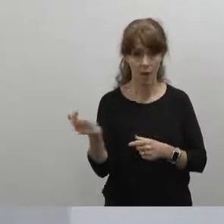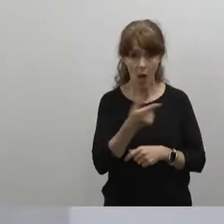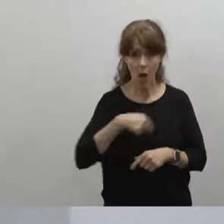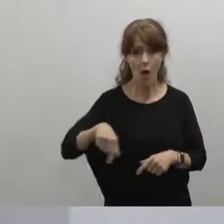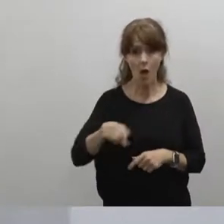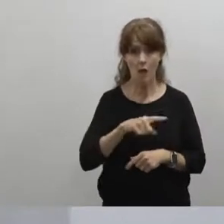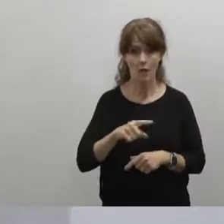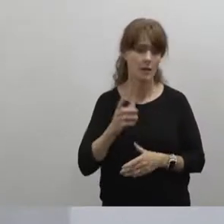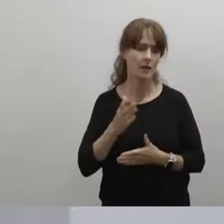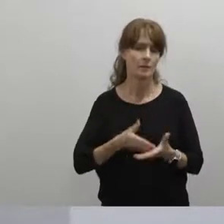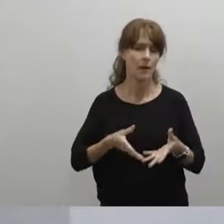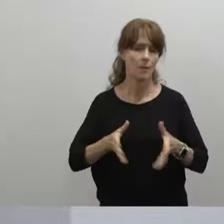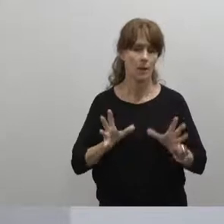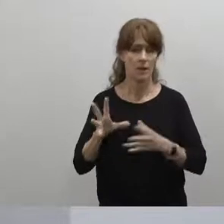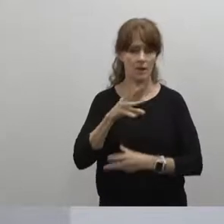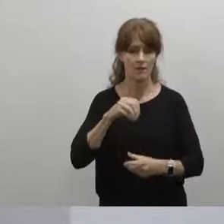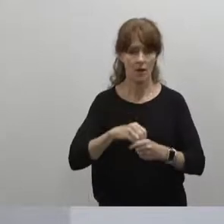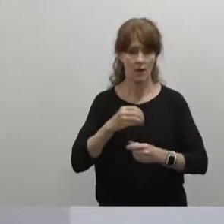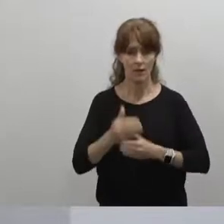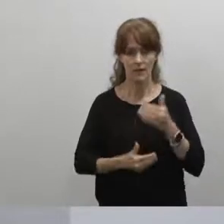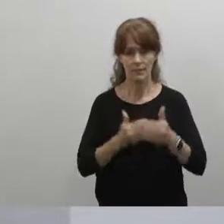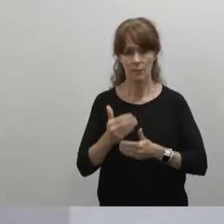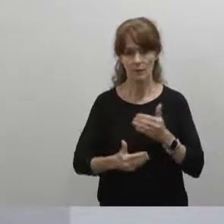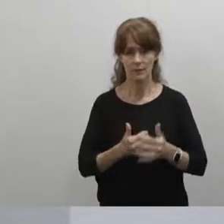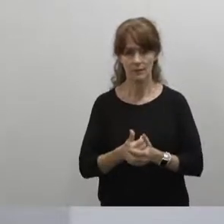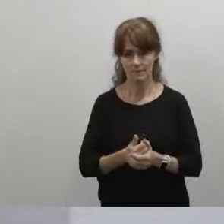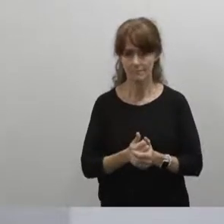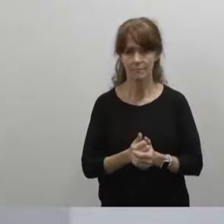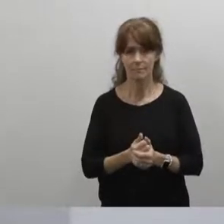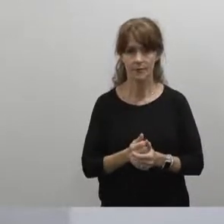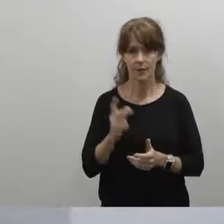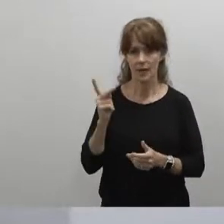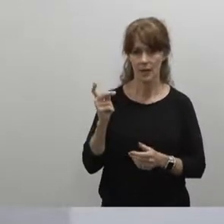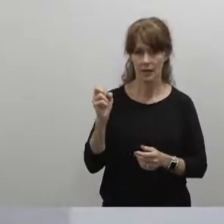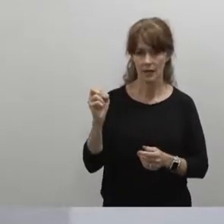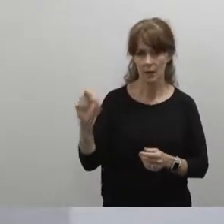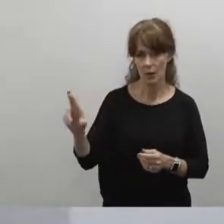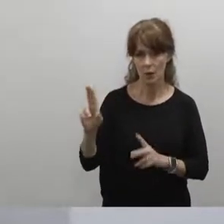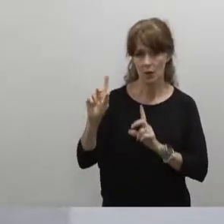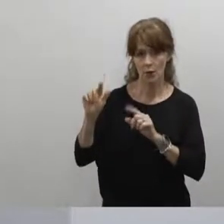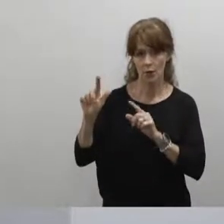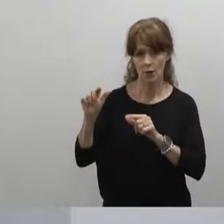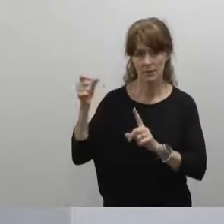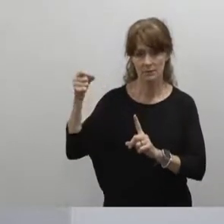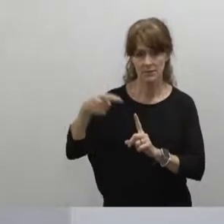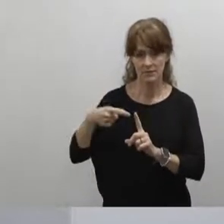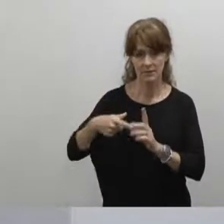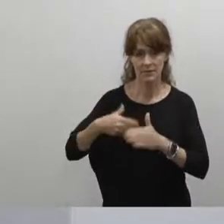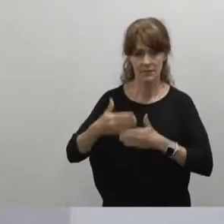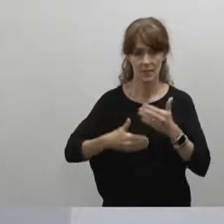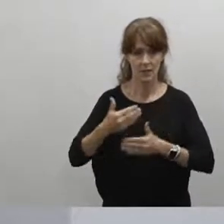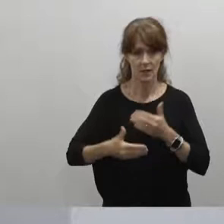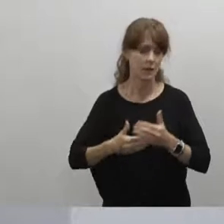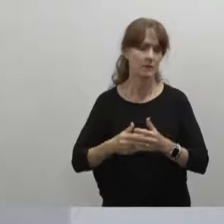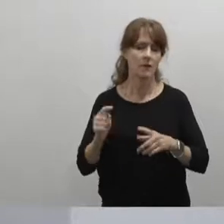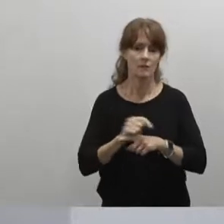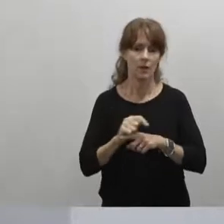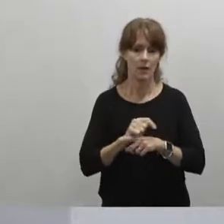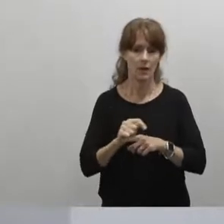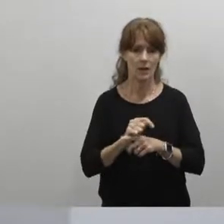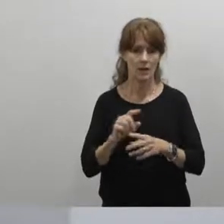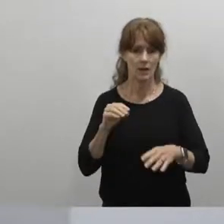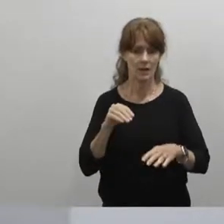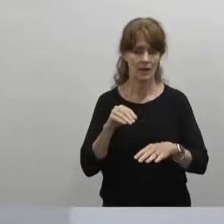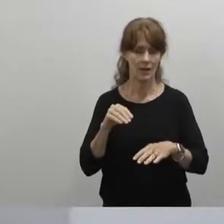sôm tu school tha cả nhà cam ca sala riên tu chi mà show bài yang mấy cái đó cứ buộc quạt nước bàn châu